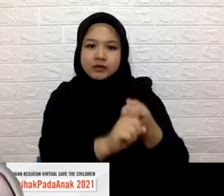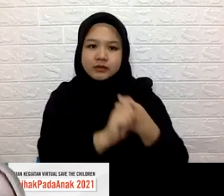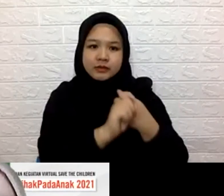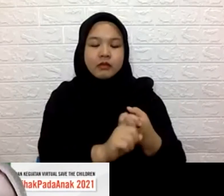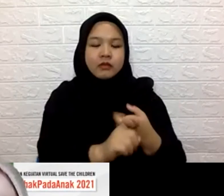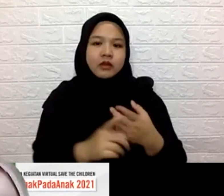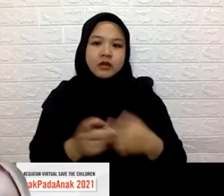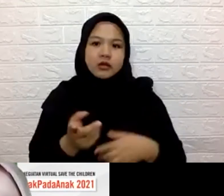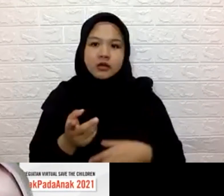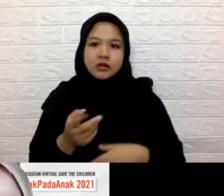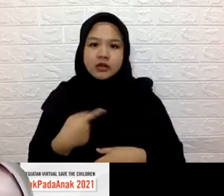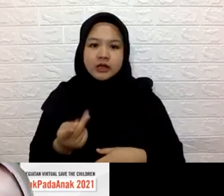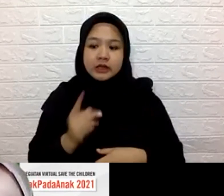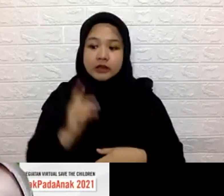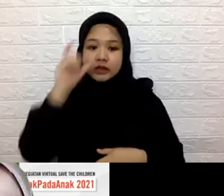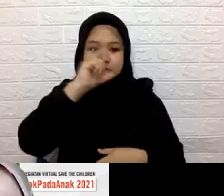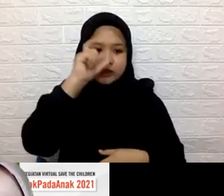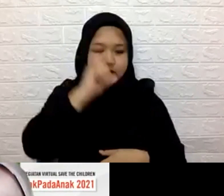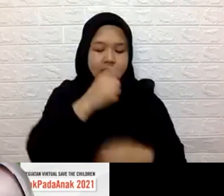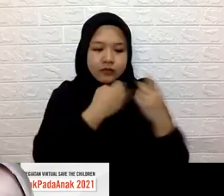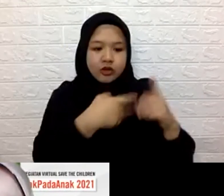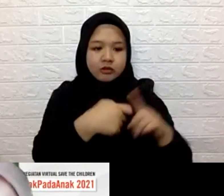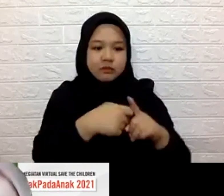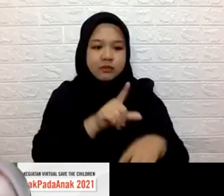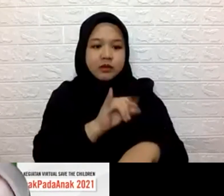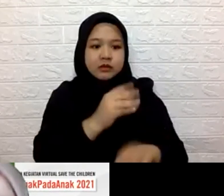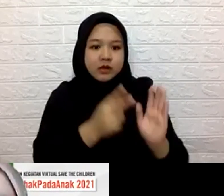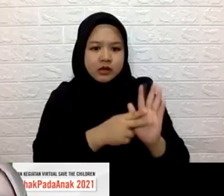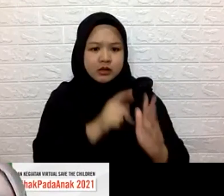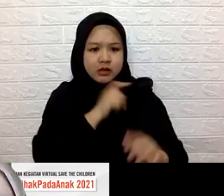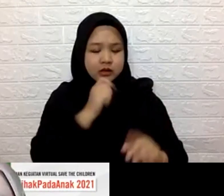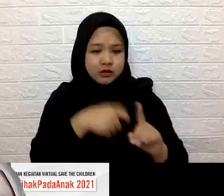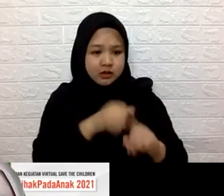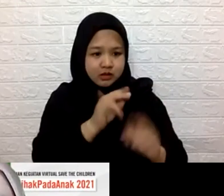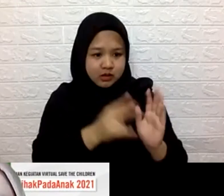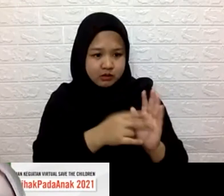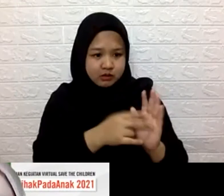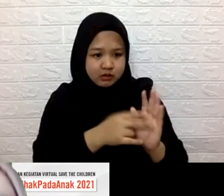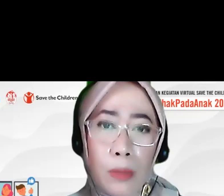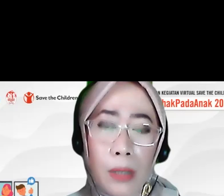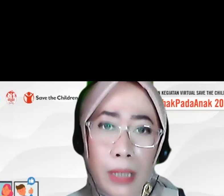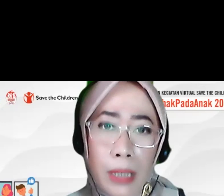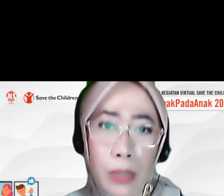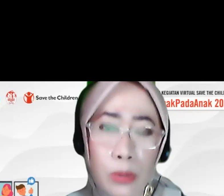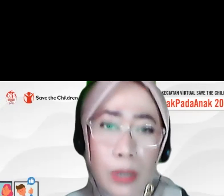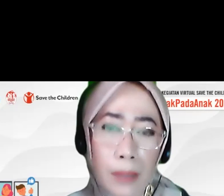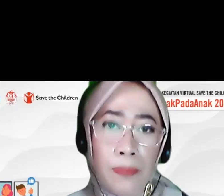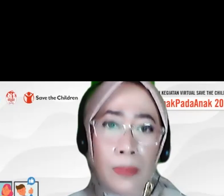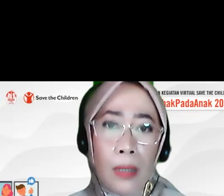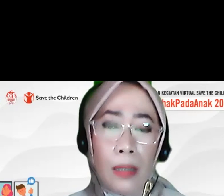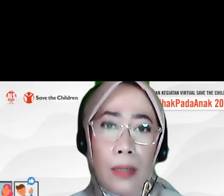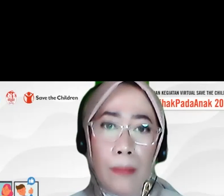tidak hanya kita yang mencari informasi tentang klien, tapi juga klien bisa saja mencari informasi tentang kita, dan itu bisa masuk